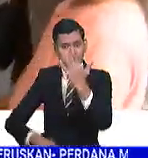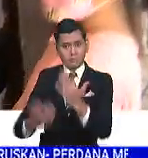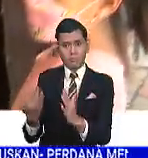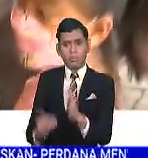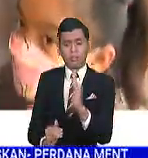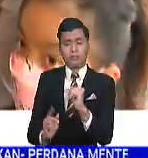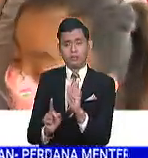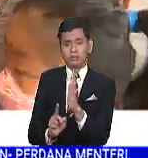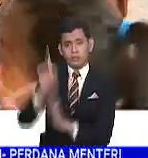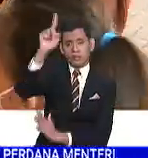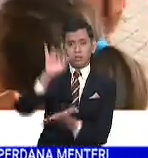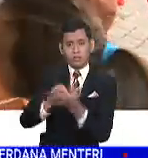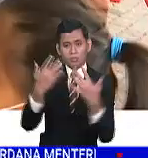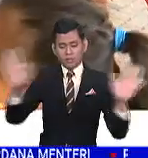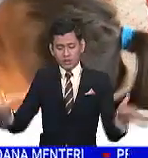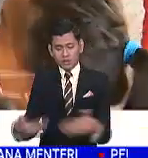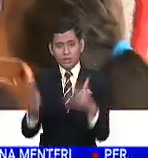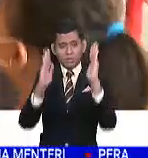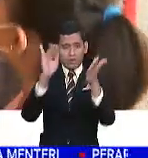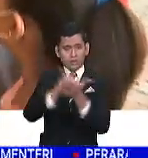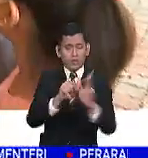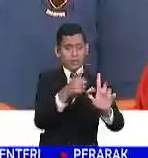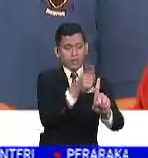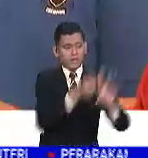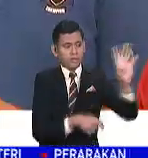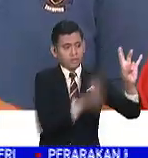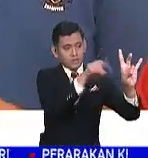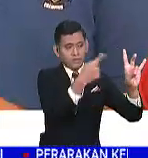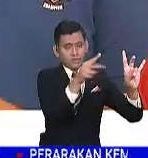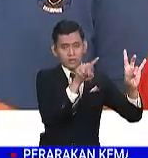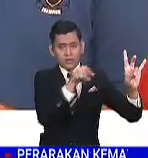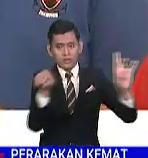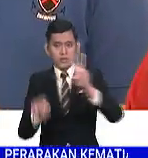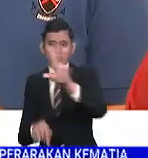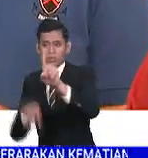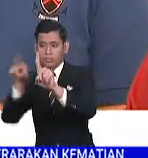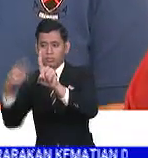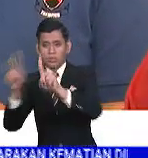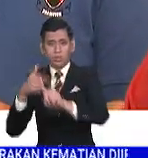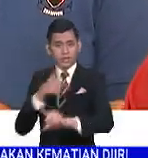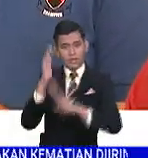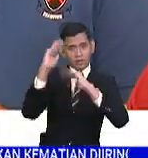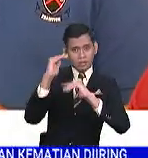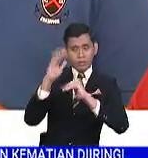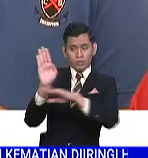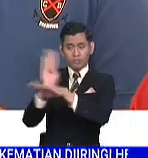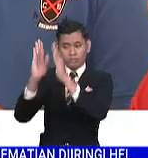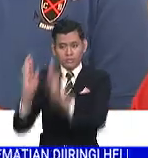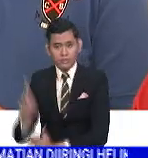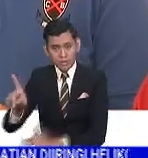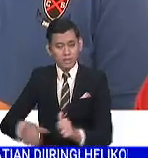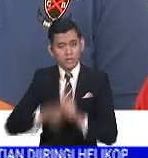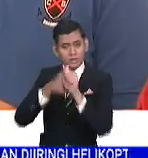diperkenalkan sepanjang tempoh tersebut daripada 7 Disember sehingga 31 Disember, kita harapkan peniaga